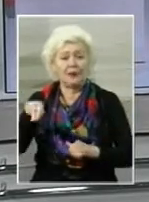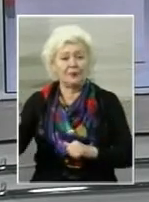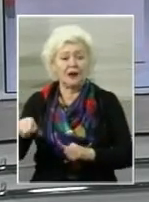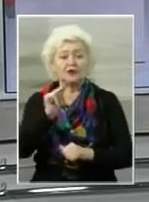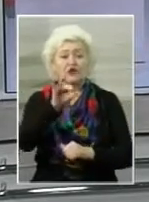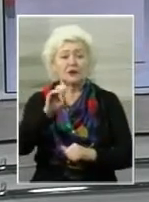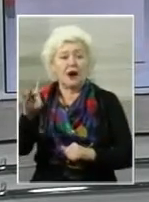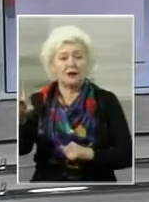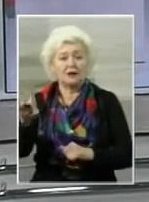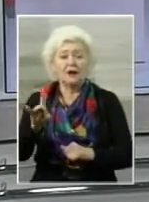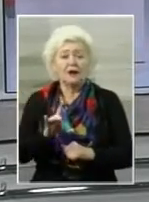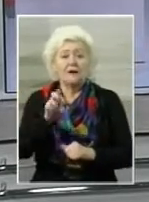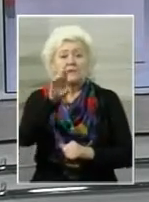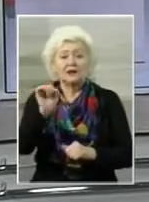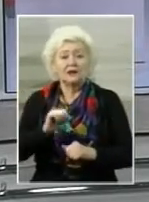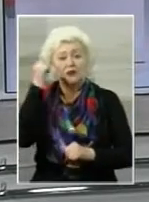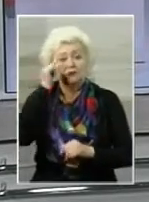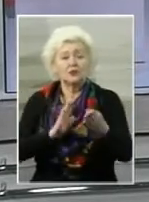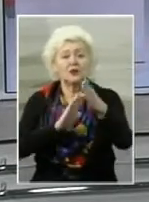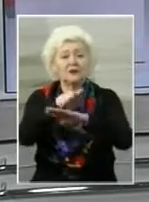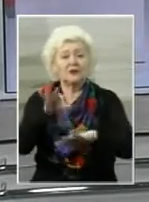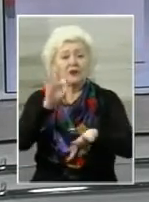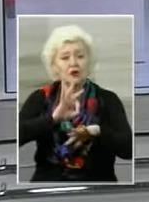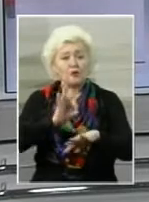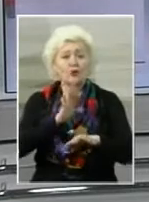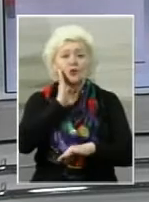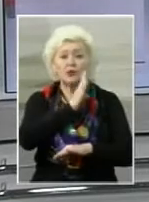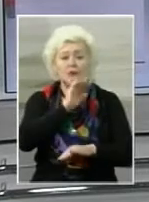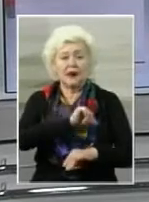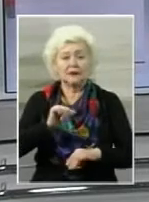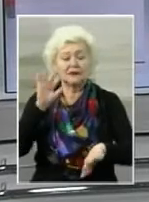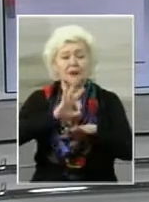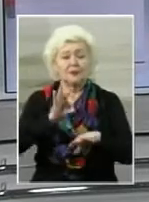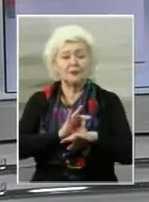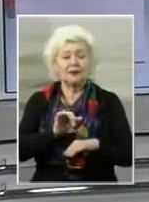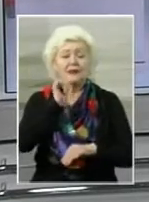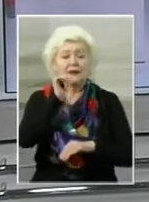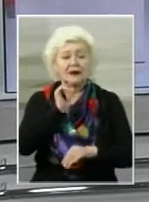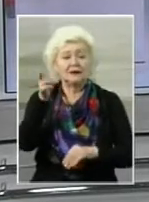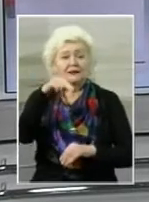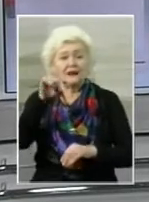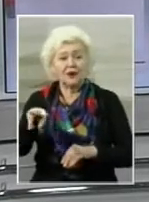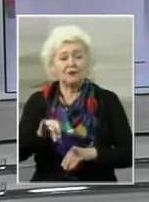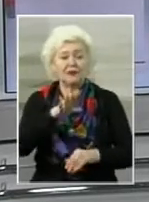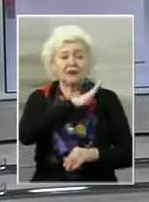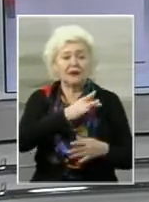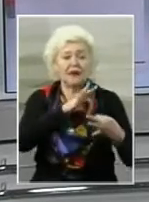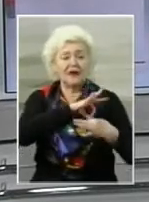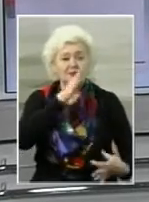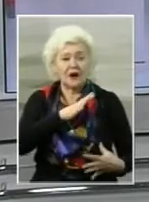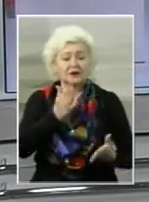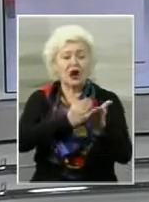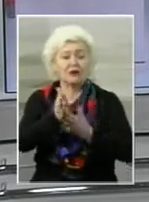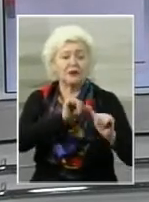пункті Чонгар. Бекіров збирався відвідати хвору матір, сам він хворіє на цукровий діабет, переніс інфаркт, операцію на серці